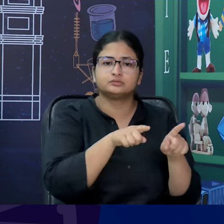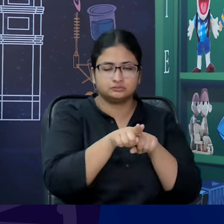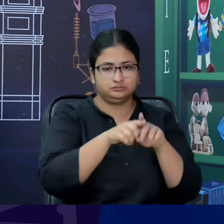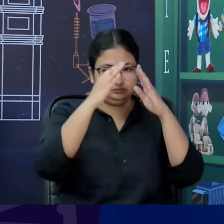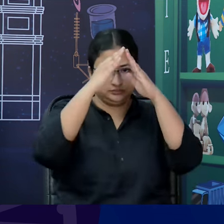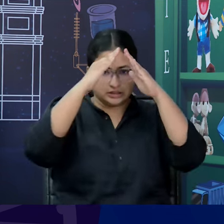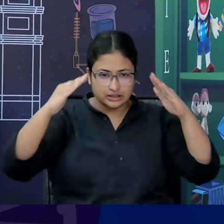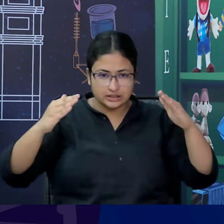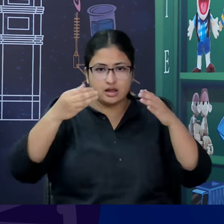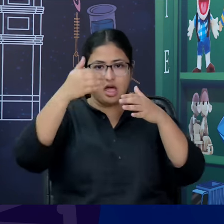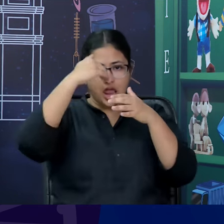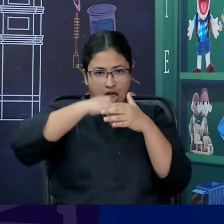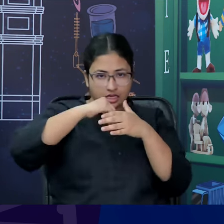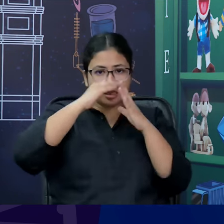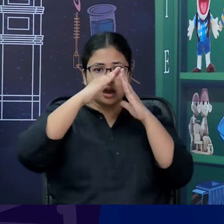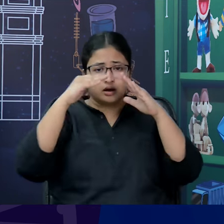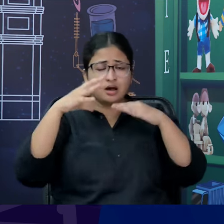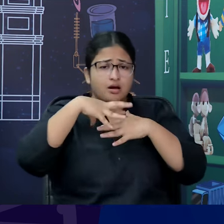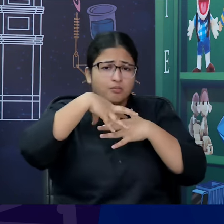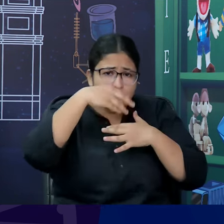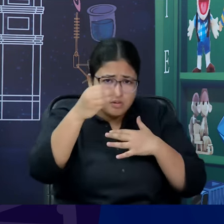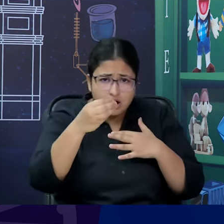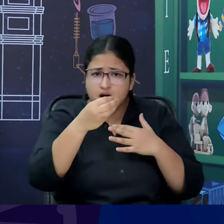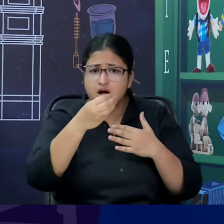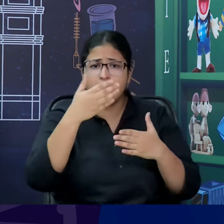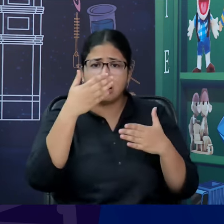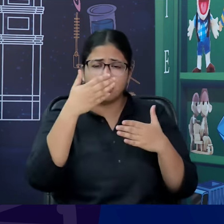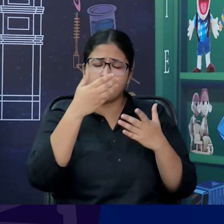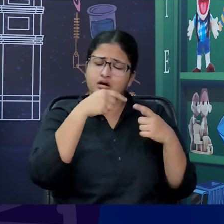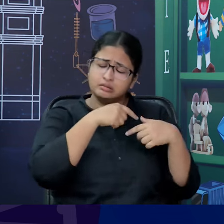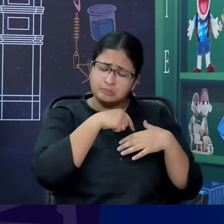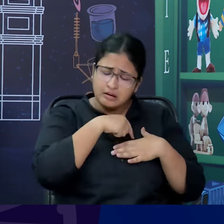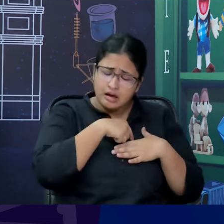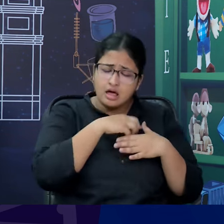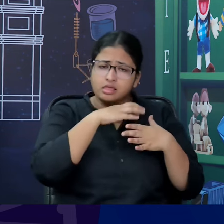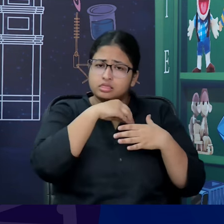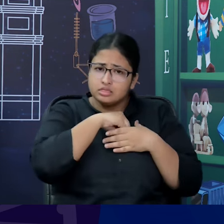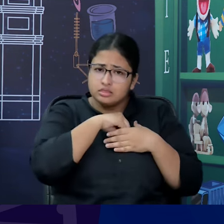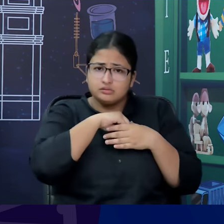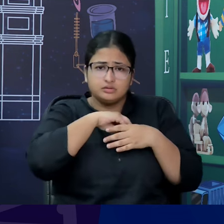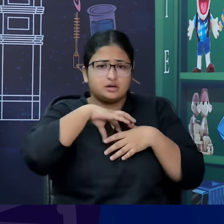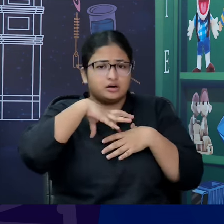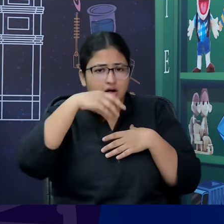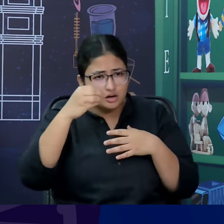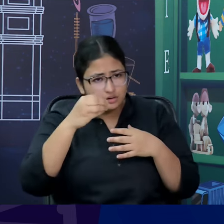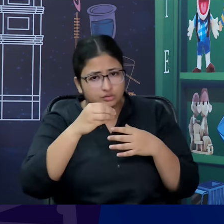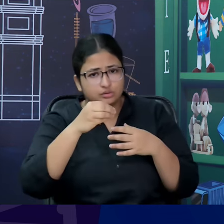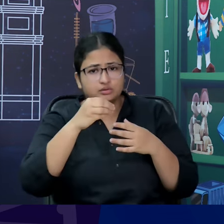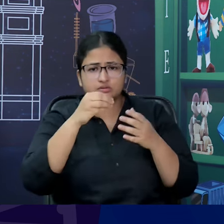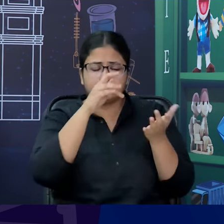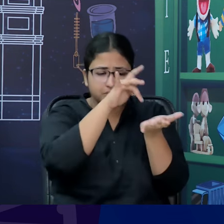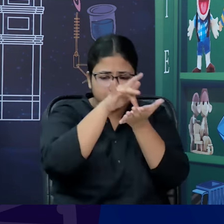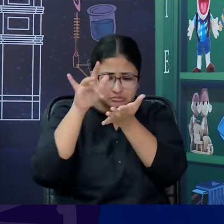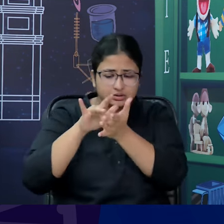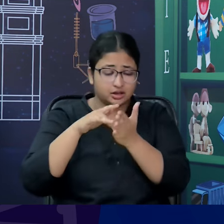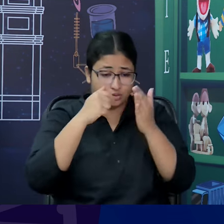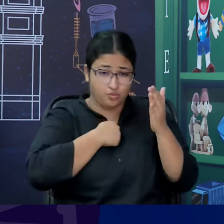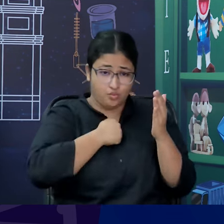भी मन के अंदर भी मन के बाहर भी इस घर उस घर यानी हर व्यक्ति के जीवन में हर स्थान पर